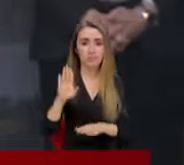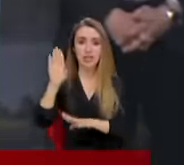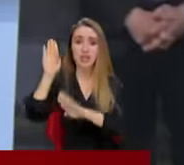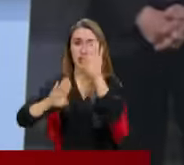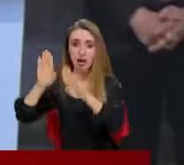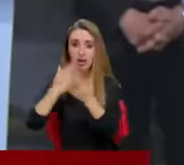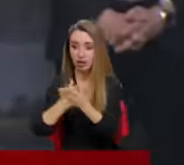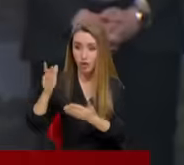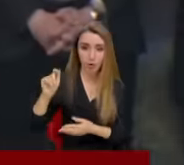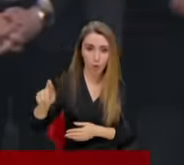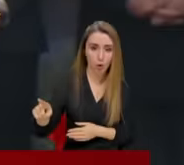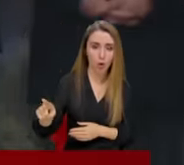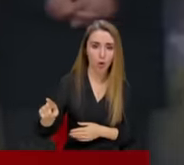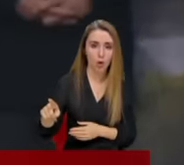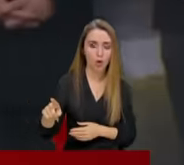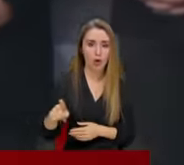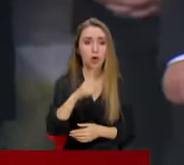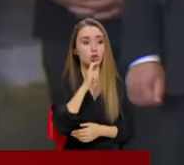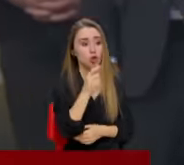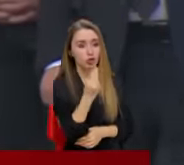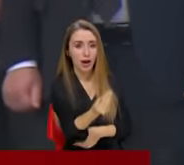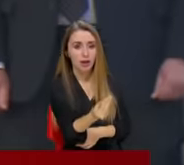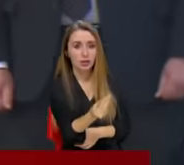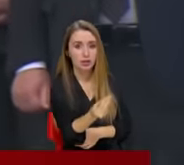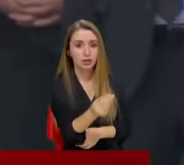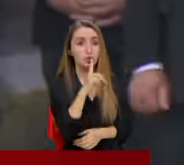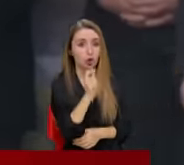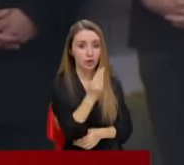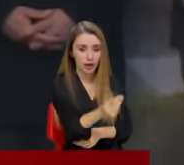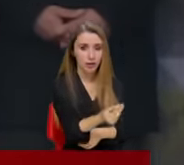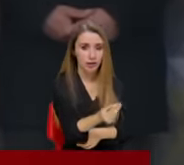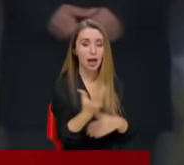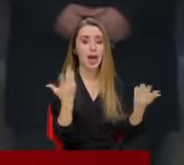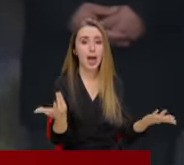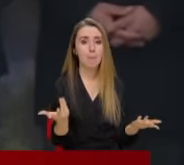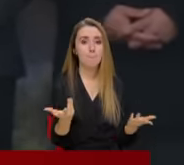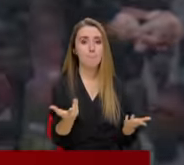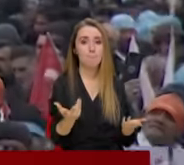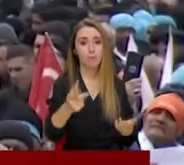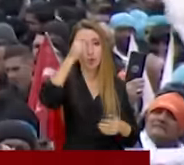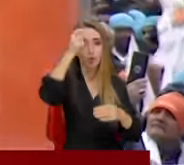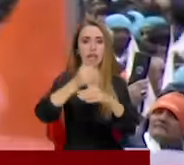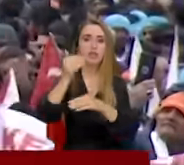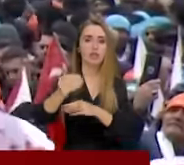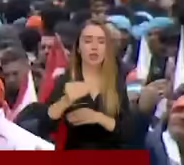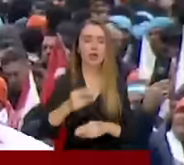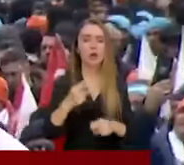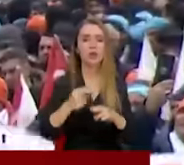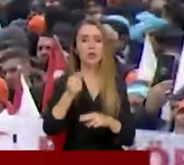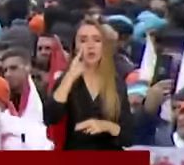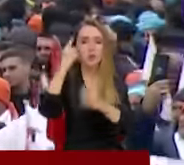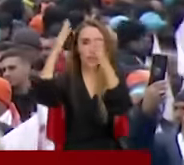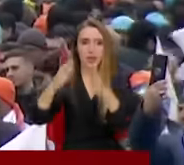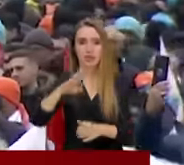ihalelere devam ediyorlar. Verilmiş sözleri var, taahhütleri var. Hem de çoğu yurt dışından. Pazar günü Erdoğan